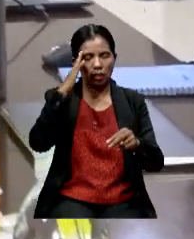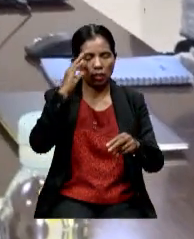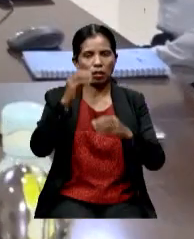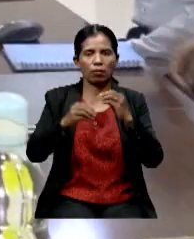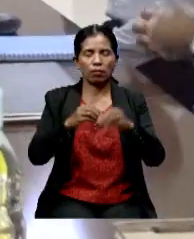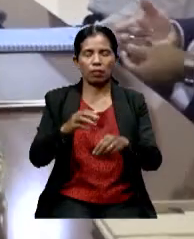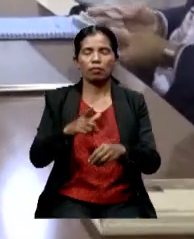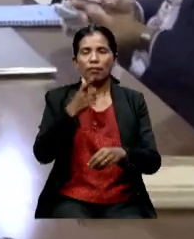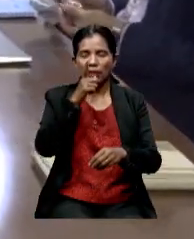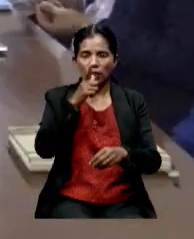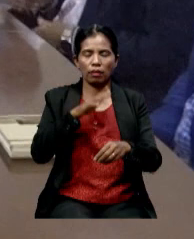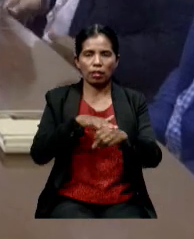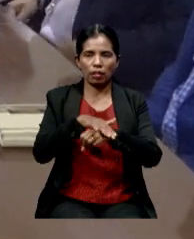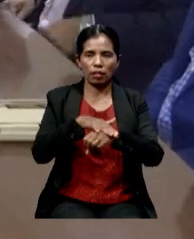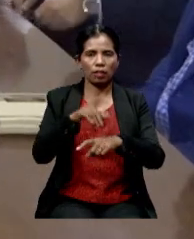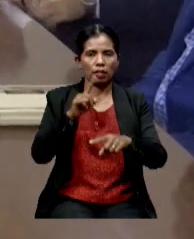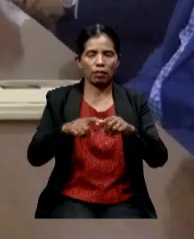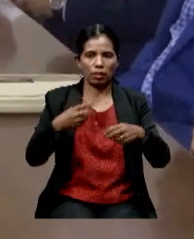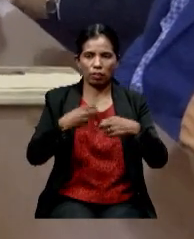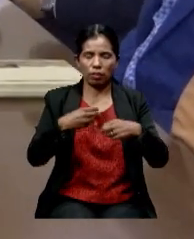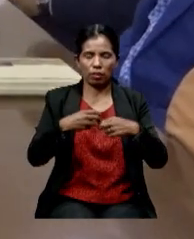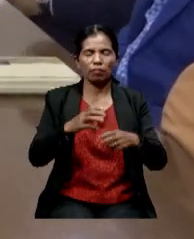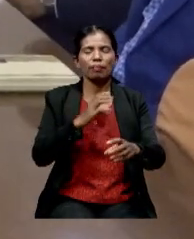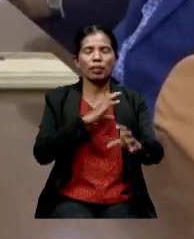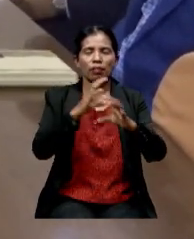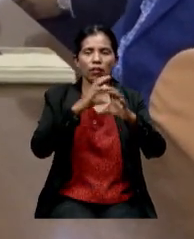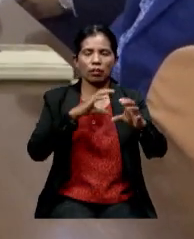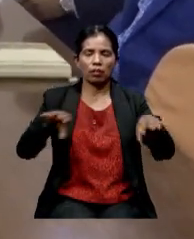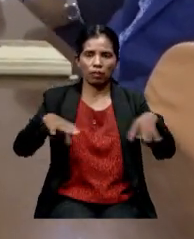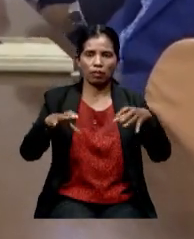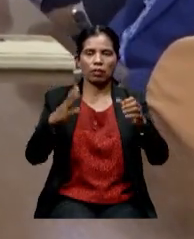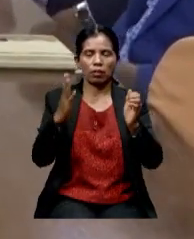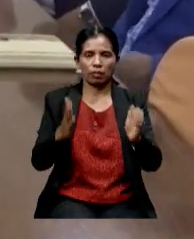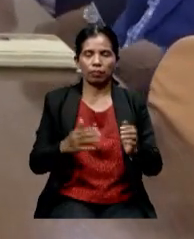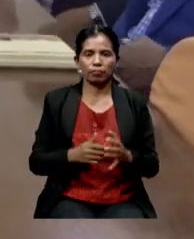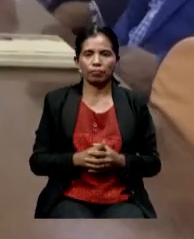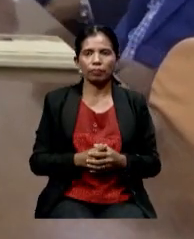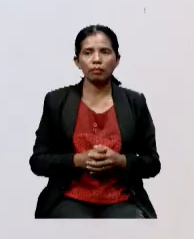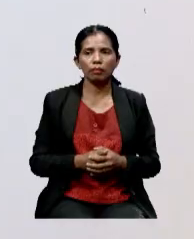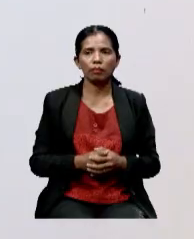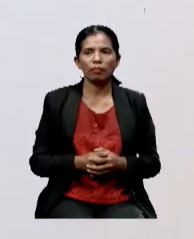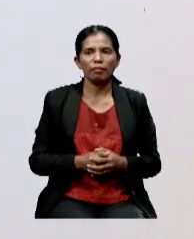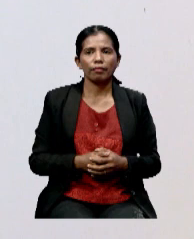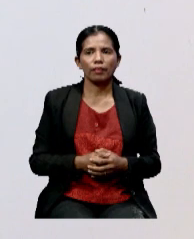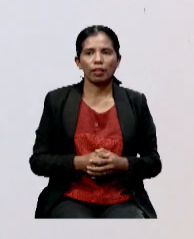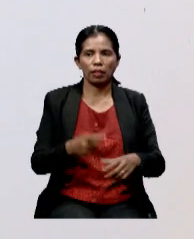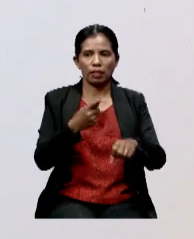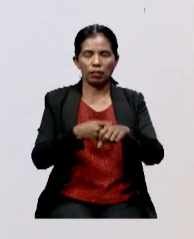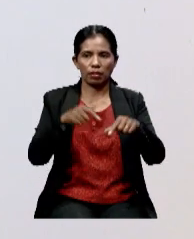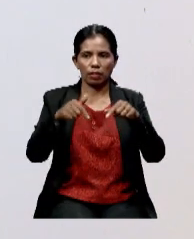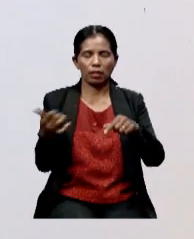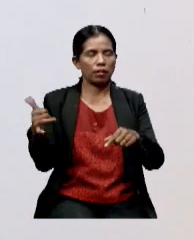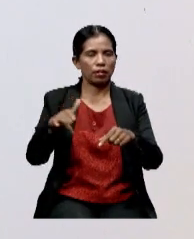ba lingua Inglês nune labele dificulta komunikasaun entre traveldor ho kompanyia nain sira. Momento ida ne sira dian sira